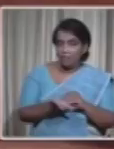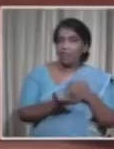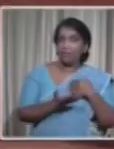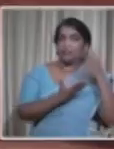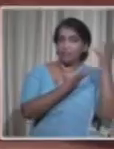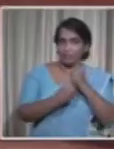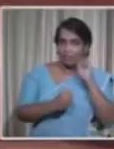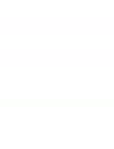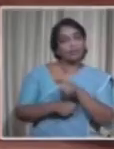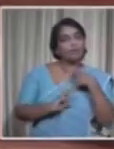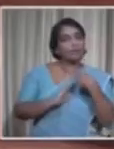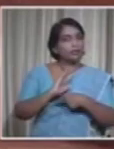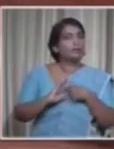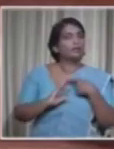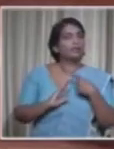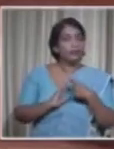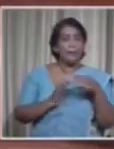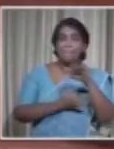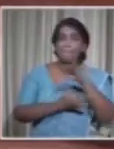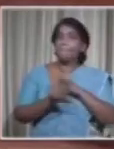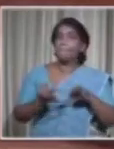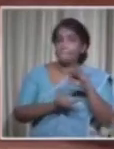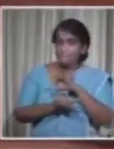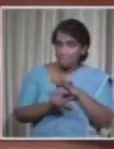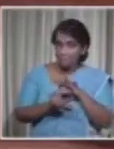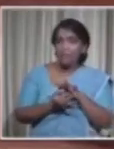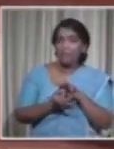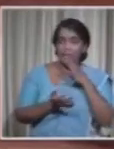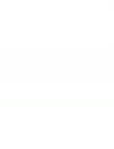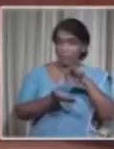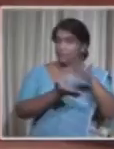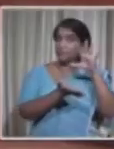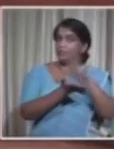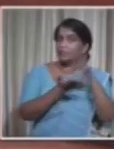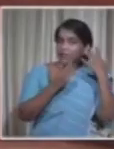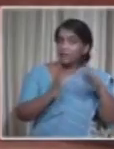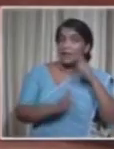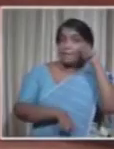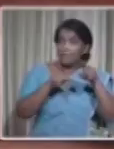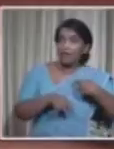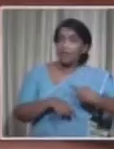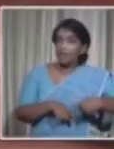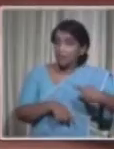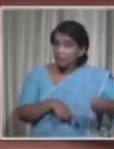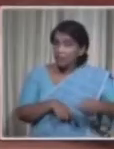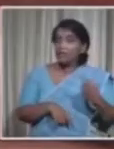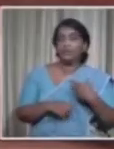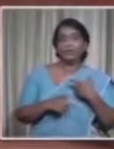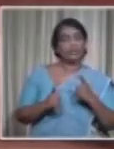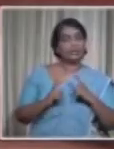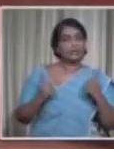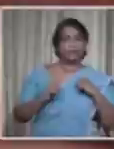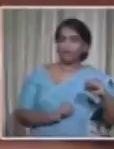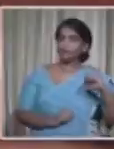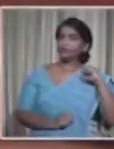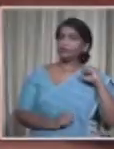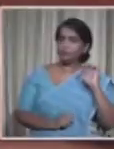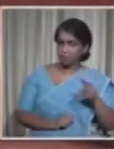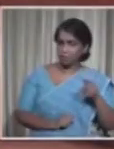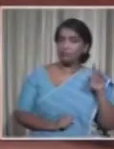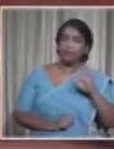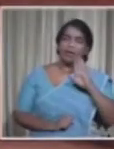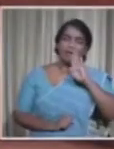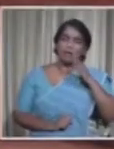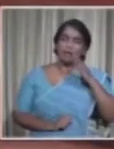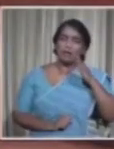යුතුයි. ඒ තුල රටේ ප්‍රජාතන්ත්‍රවාදය ස්ථාපිත කරලා ජනතාවගේ දෛනික ජන ජීවිතයේ ශක්තිමත් කිරීම